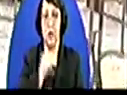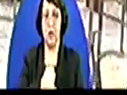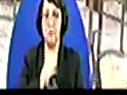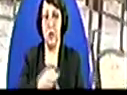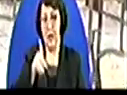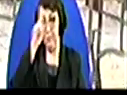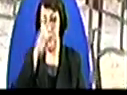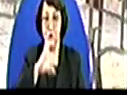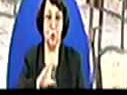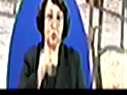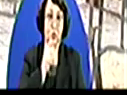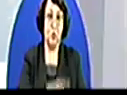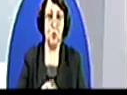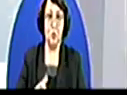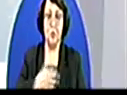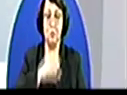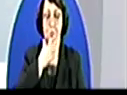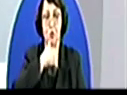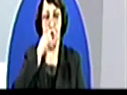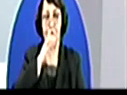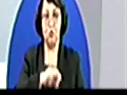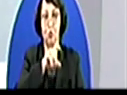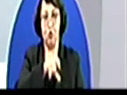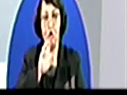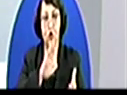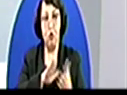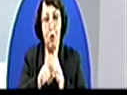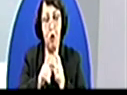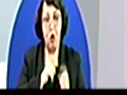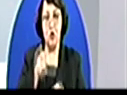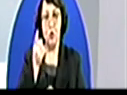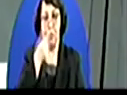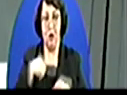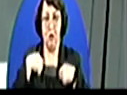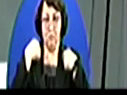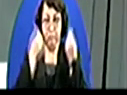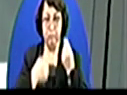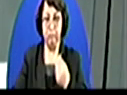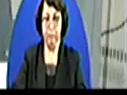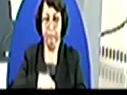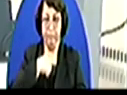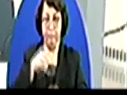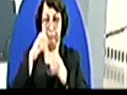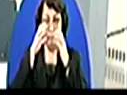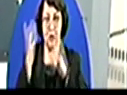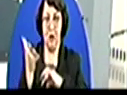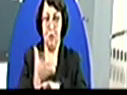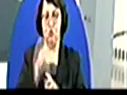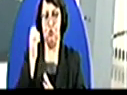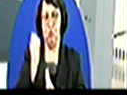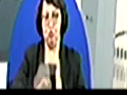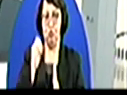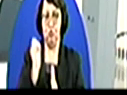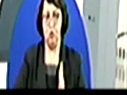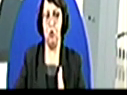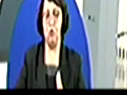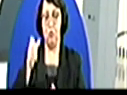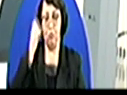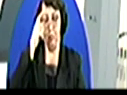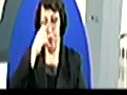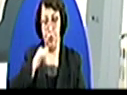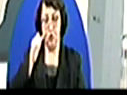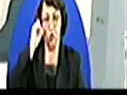нар өвчтөнтэй ойртох бүртээ нэг удаагийн хамгаалалтын хувцас хэрэгсэл өмсөх шаардлагатай. Энэ утгаараа улсын онцгой комисстө Монгол улсын ерөнхийлөгч болон хувийн